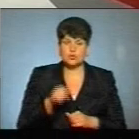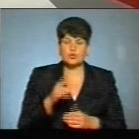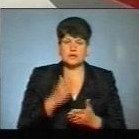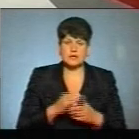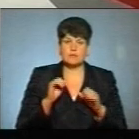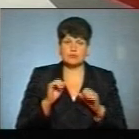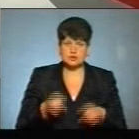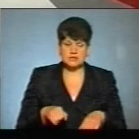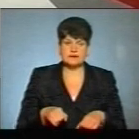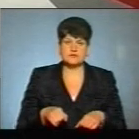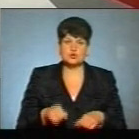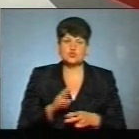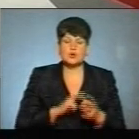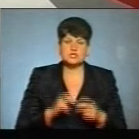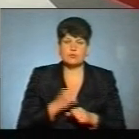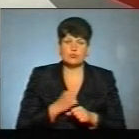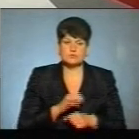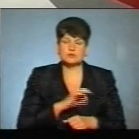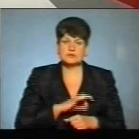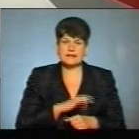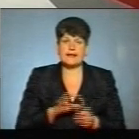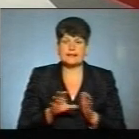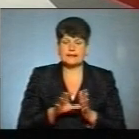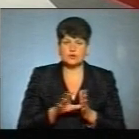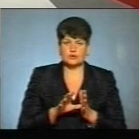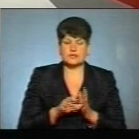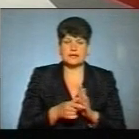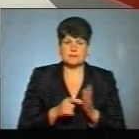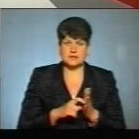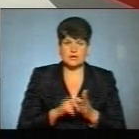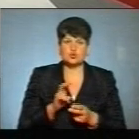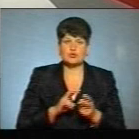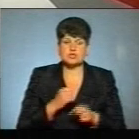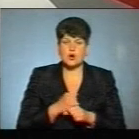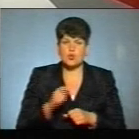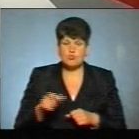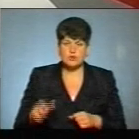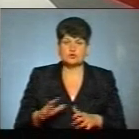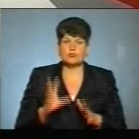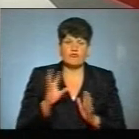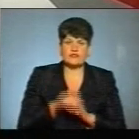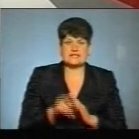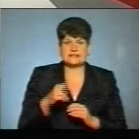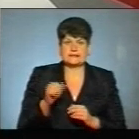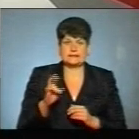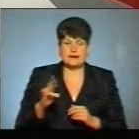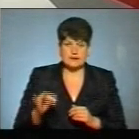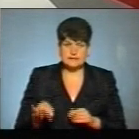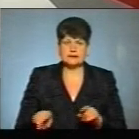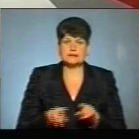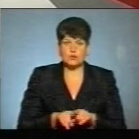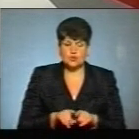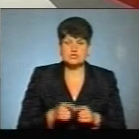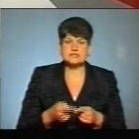також шукачам роботи скористатись електронним кабінетом шукача роботи для того, щоб внести там свої дані. І також це